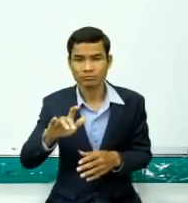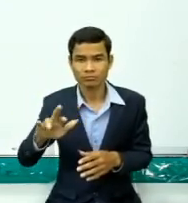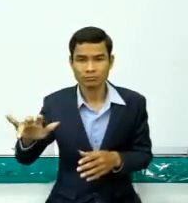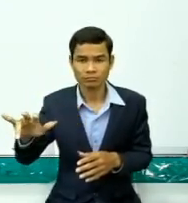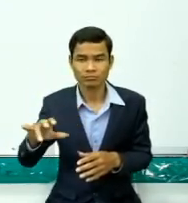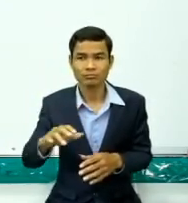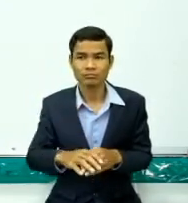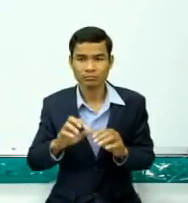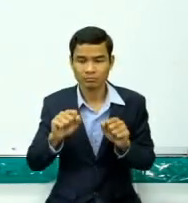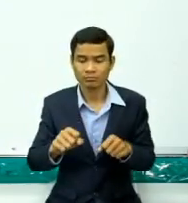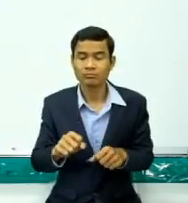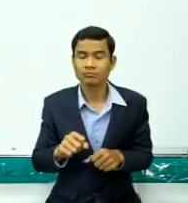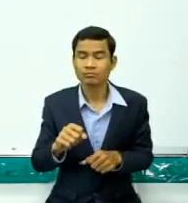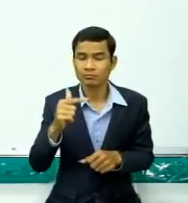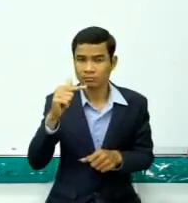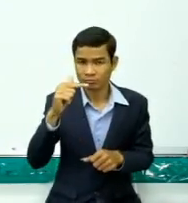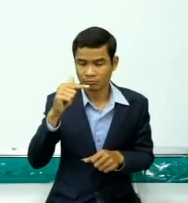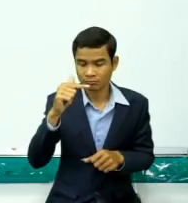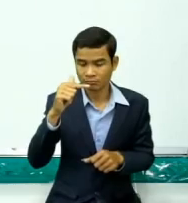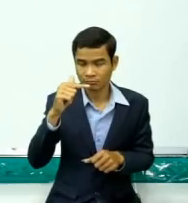ngó